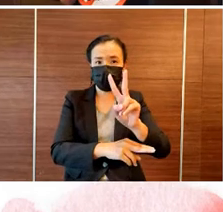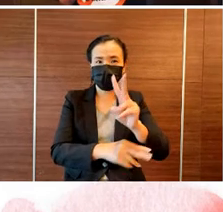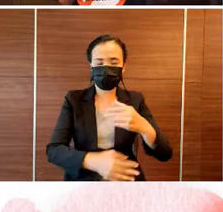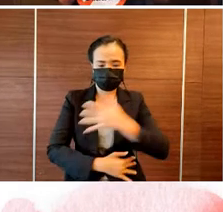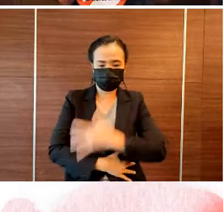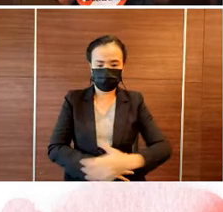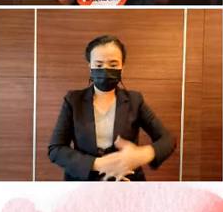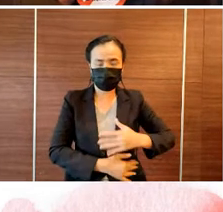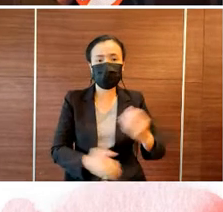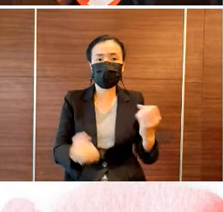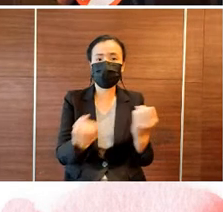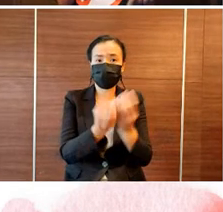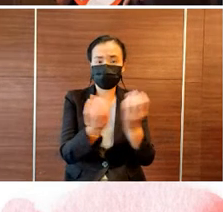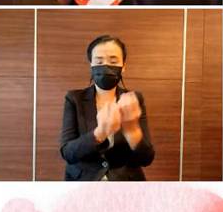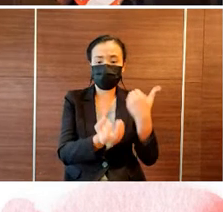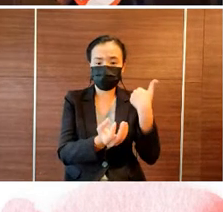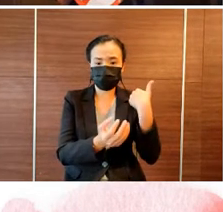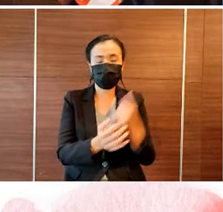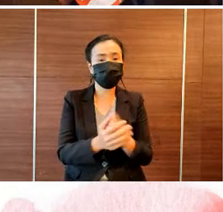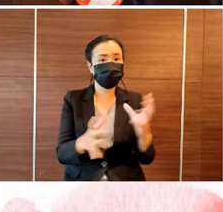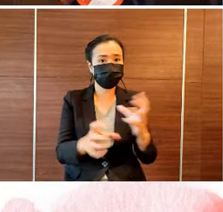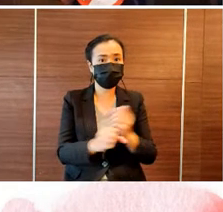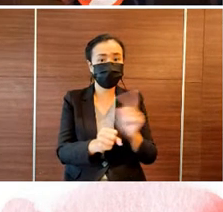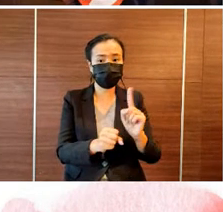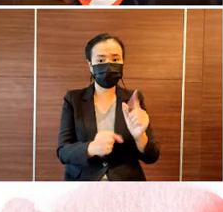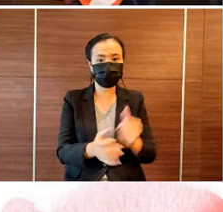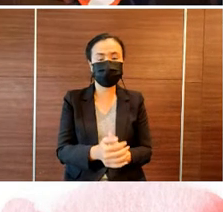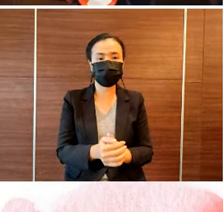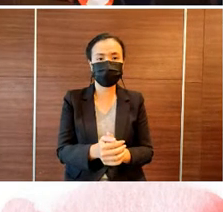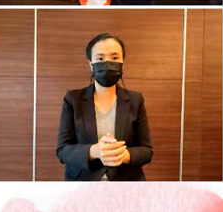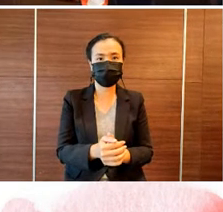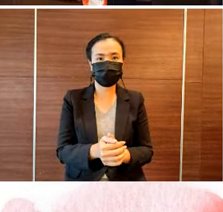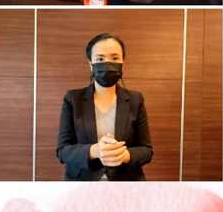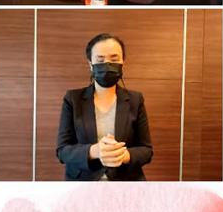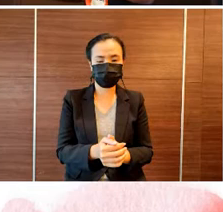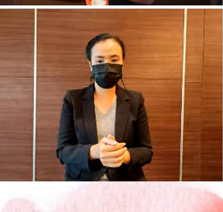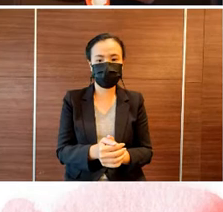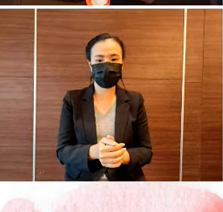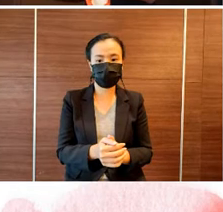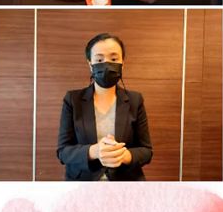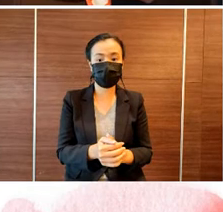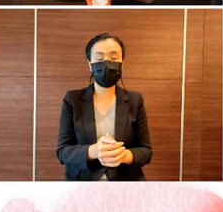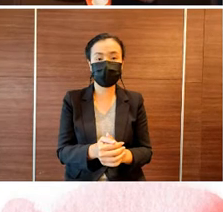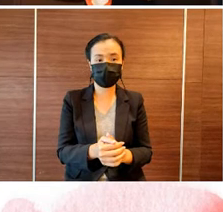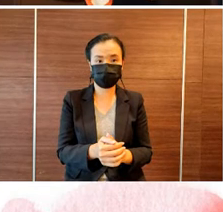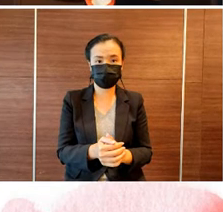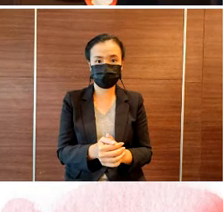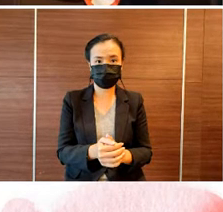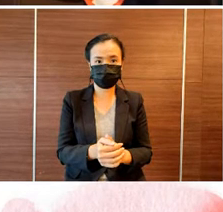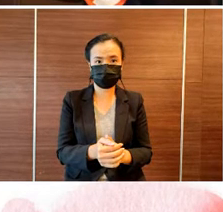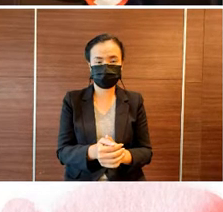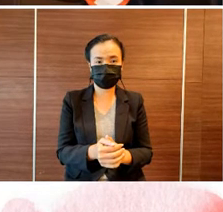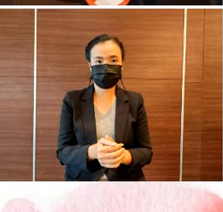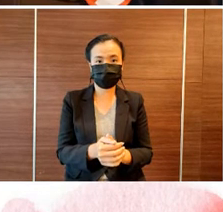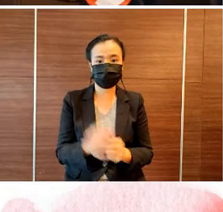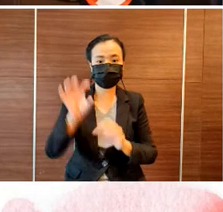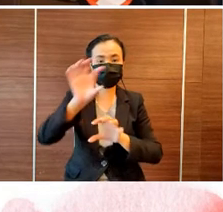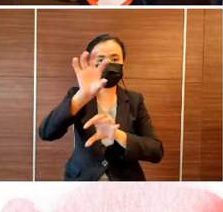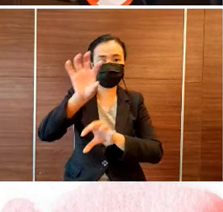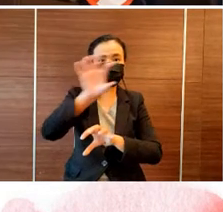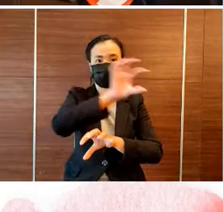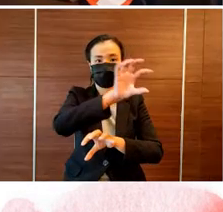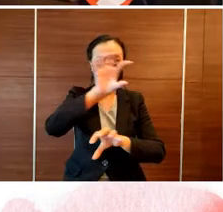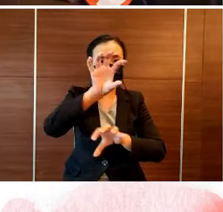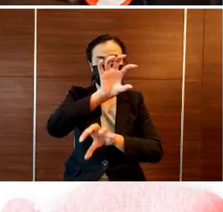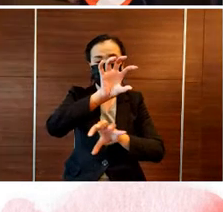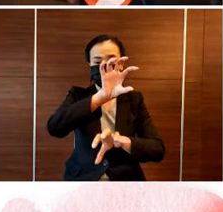มันก็สัมพันธ์กันอยู่ในนั้นและท้ายที่สุดก็คือด้านล่างเรากำลังพูดเรื่องเซ็กชวลเฮลท์ด้วยเนาะหลายคนบอกว่าจะทำให้ตัวเองป